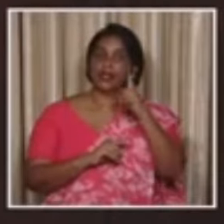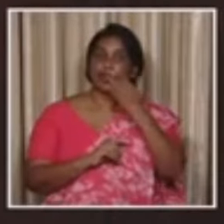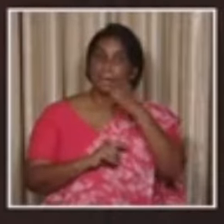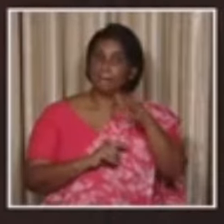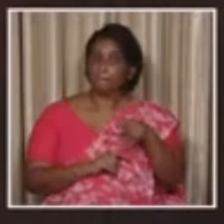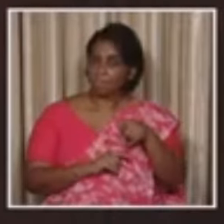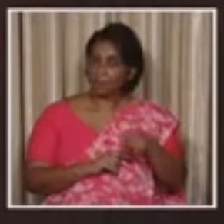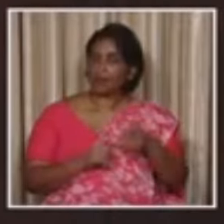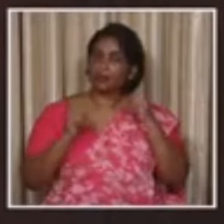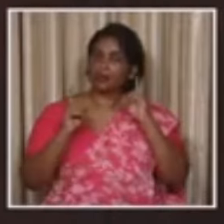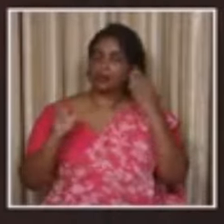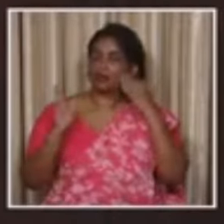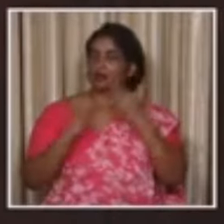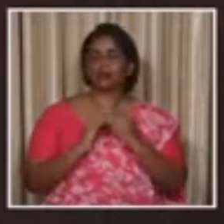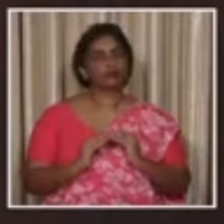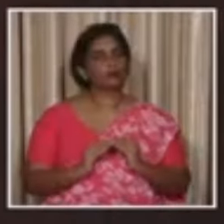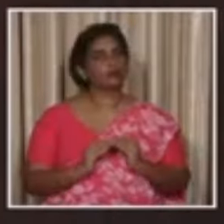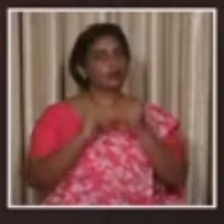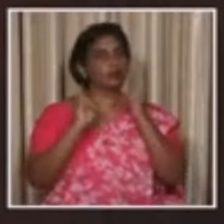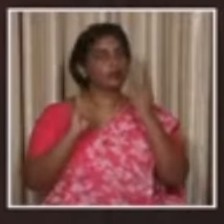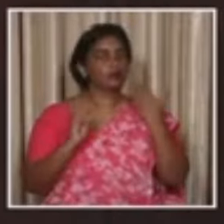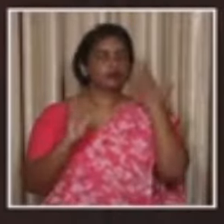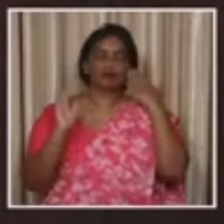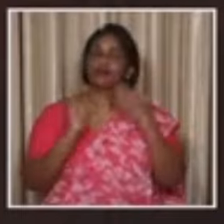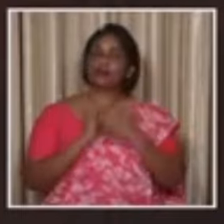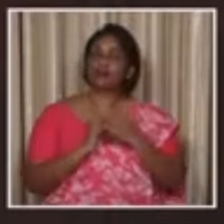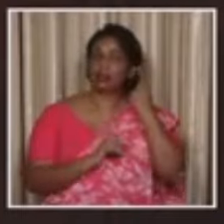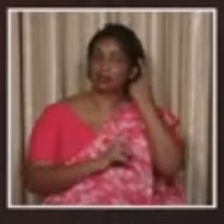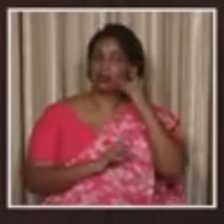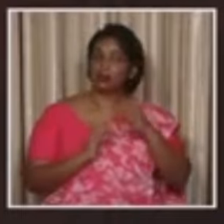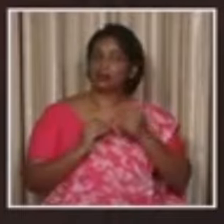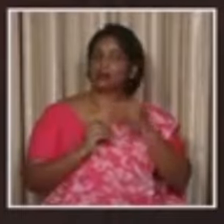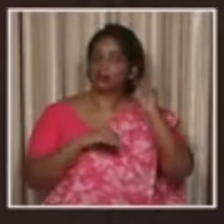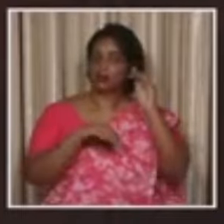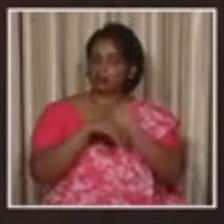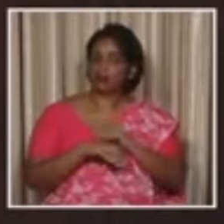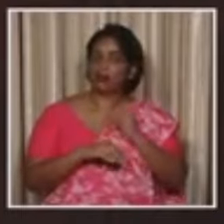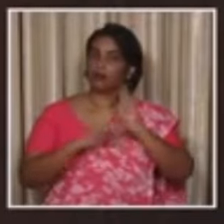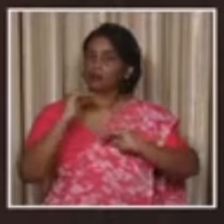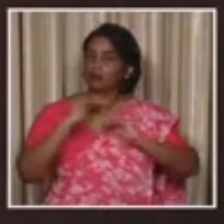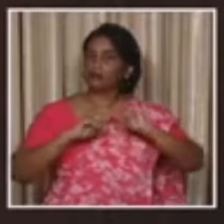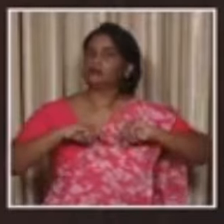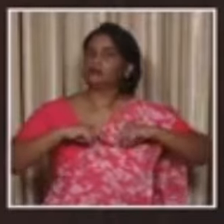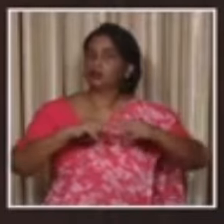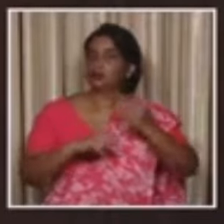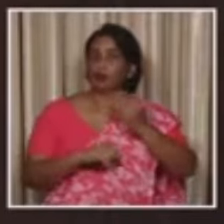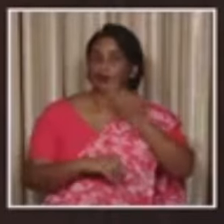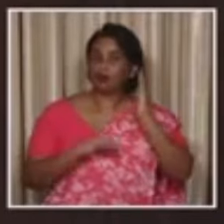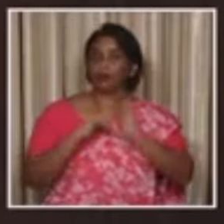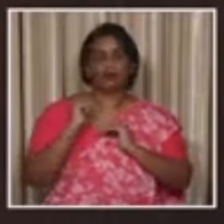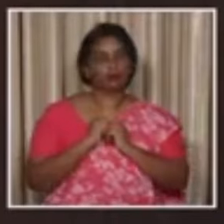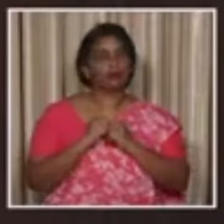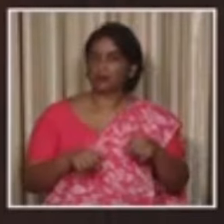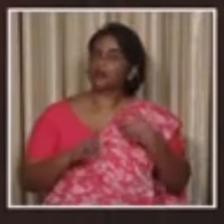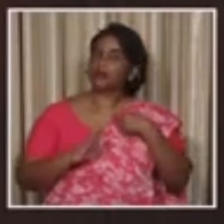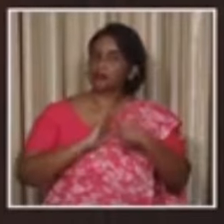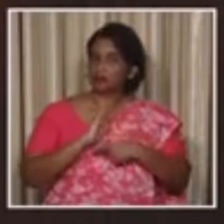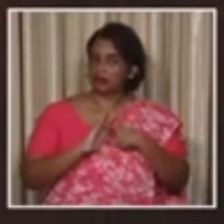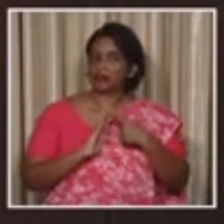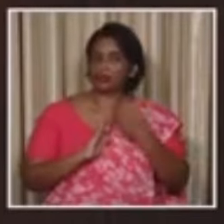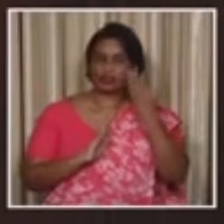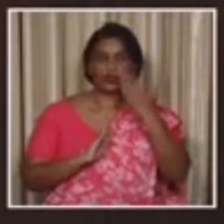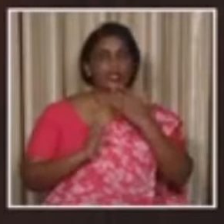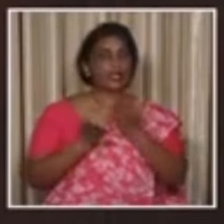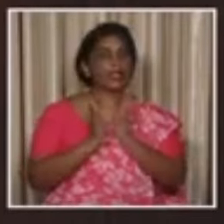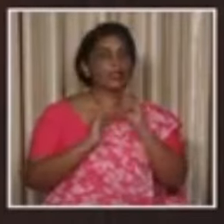ඉඳලම ක්‍රීඩාව ප්‍රගුණ කරන්නට ක්‍රීඩාවෙන් දක්ෂතා තියෙන දරුවන් එතනින් හඳුනාගෙන ඒක ක්‍රමානුකූලව ඉදිරියට ගේන්න පුළුවන් වැඩපිළිවෙලක් සකස් කරගන්න ඕනේ. අපි දැක්කා